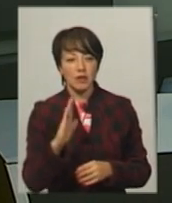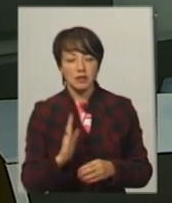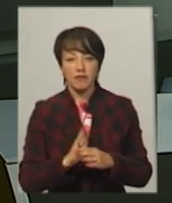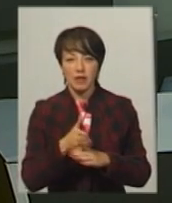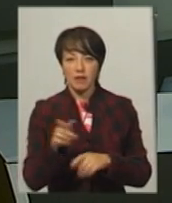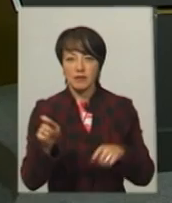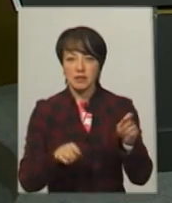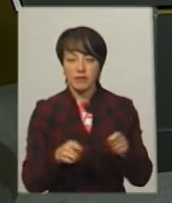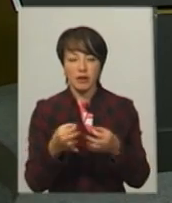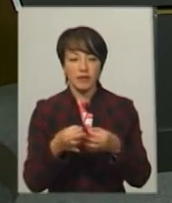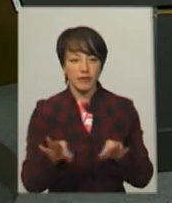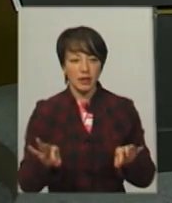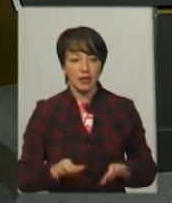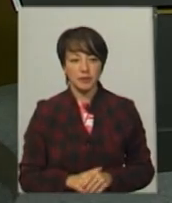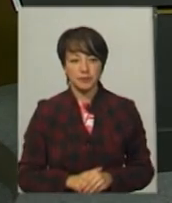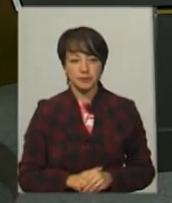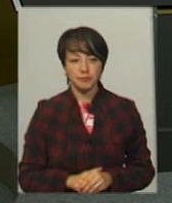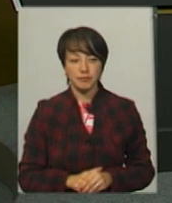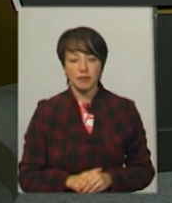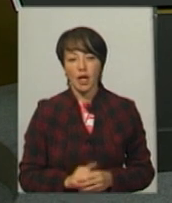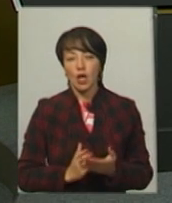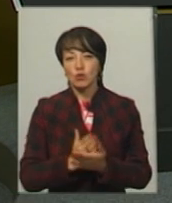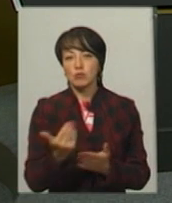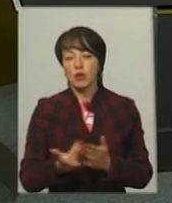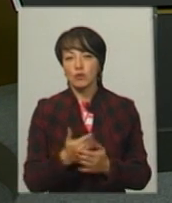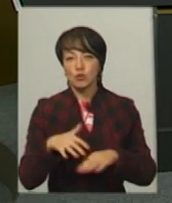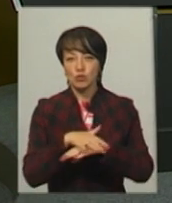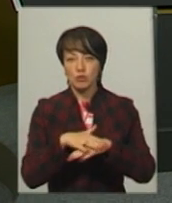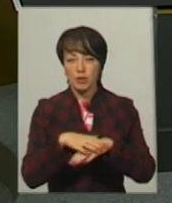Вхід на фестиваль вільний. Служба новин